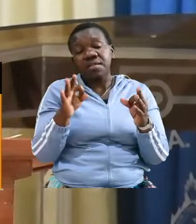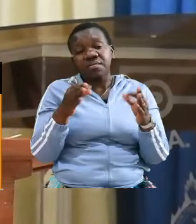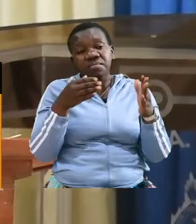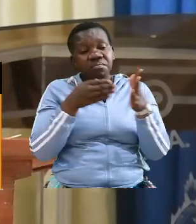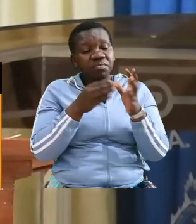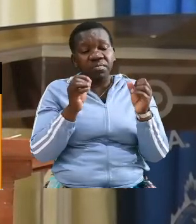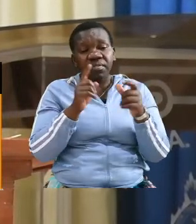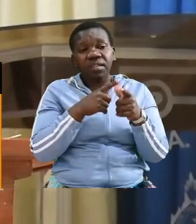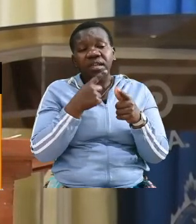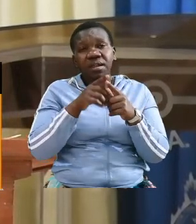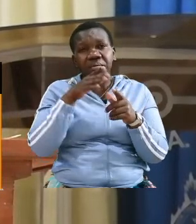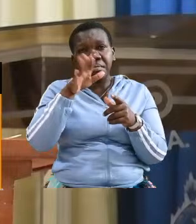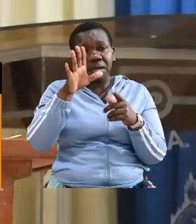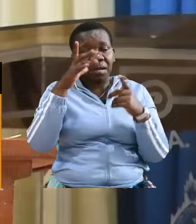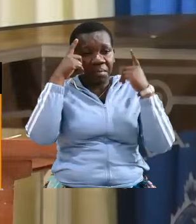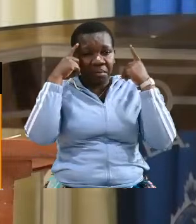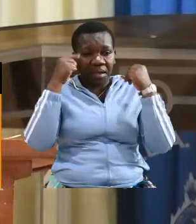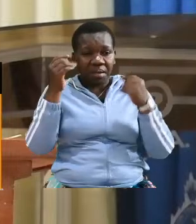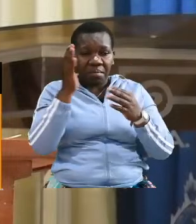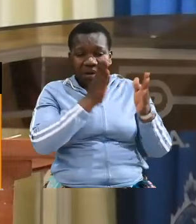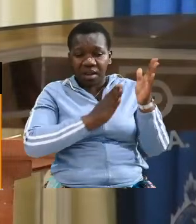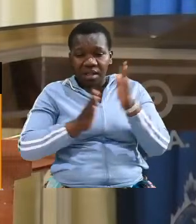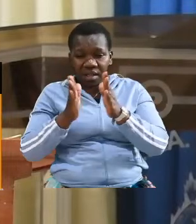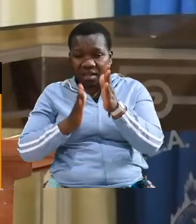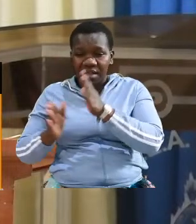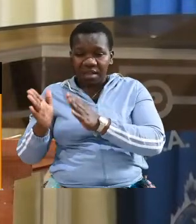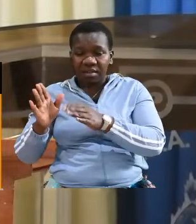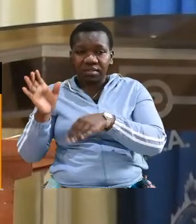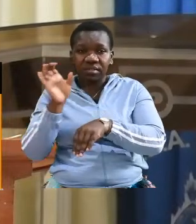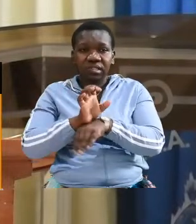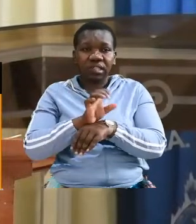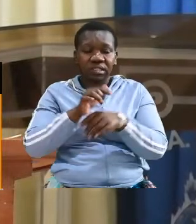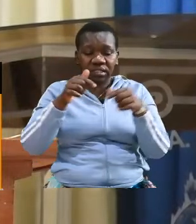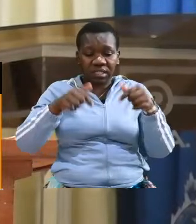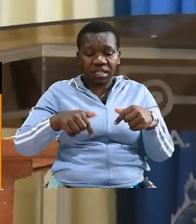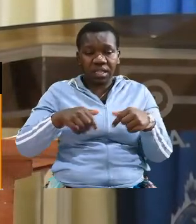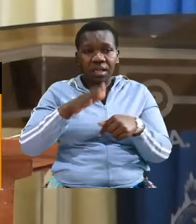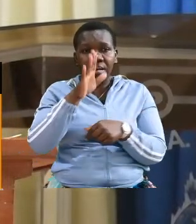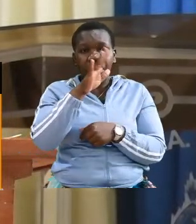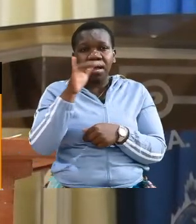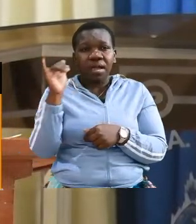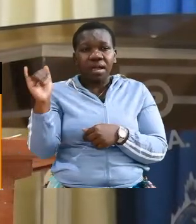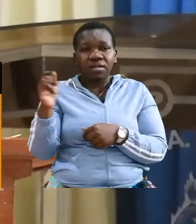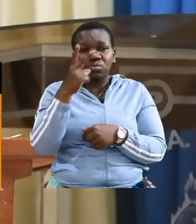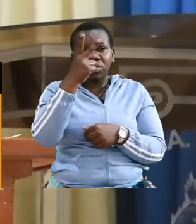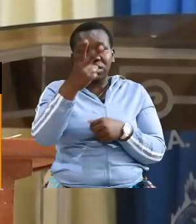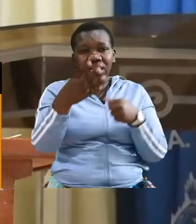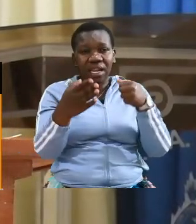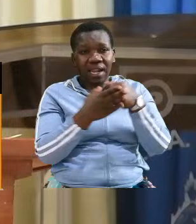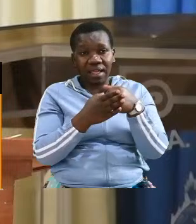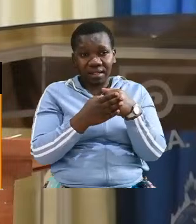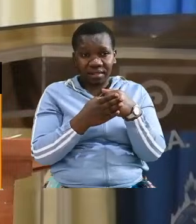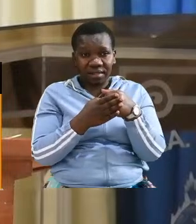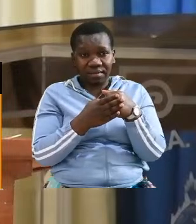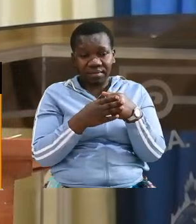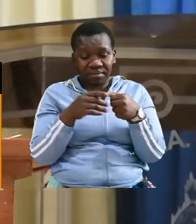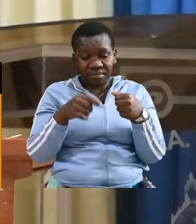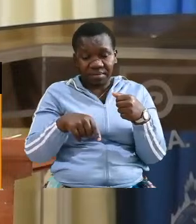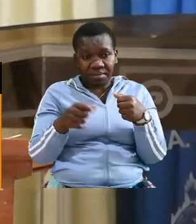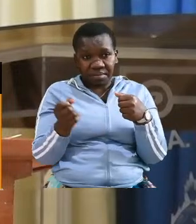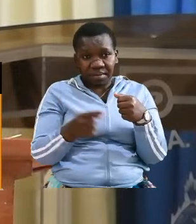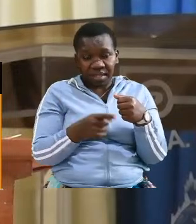itaunganishwa katika kanisa la PCA Bahati Matthias Church tarehe 29 mwezi wa